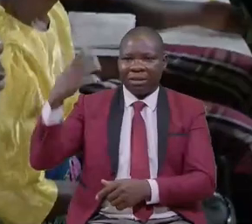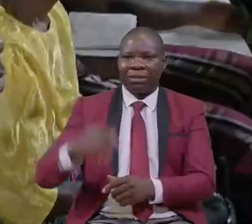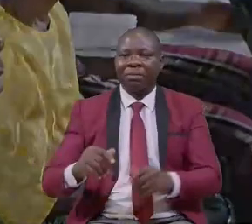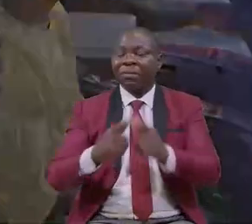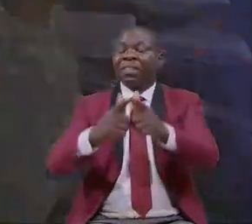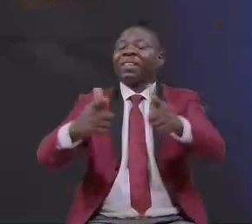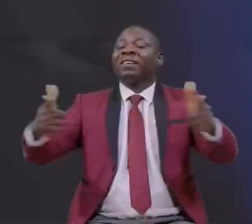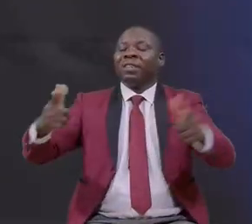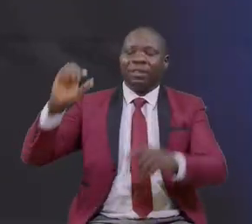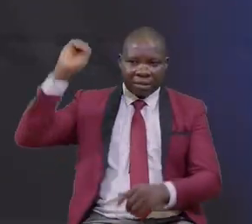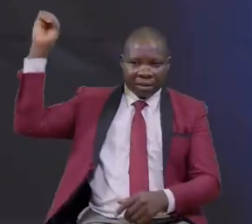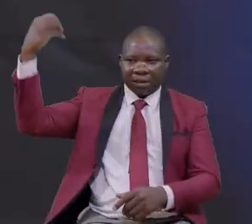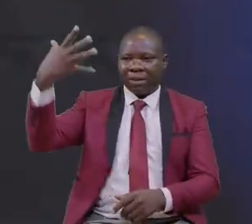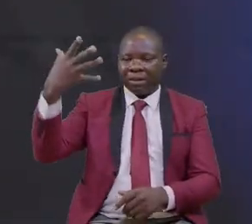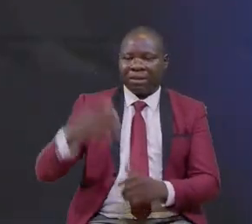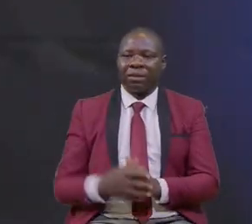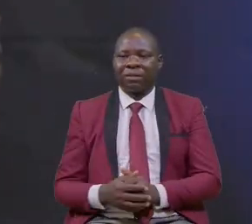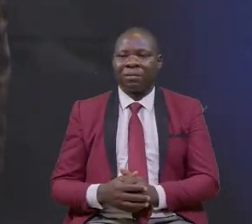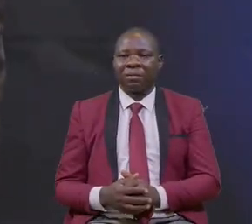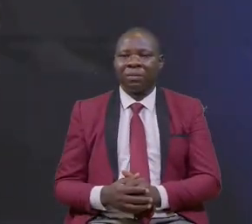Et une grande grâce.